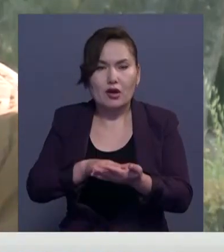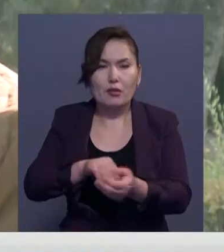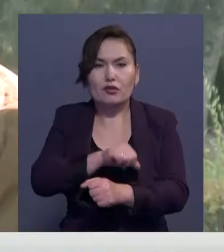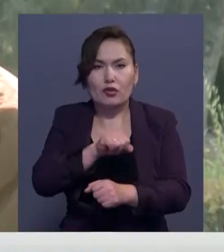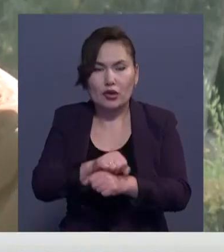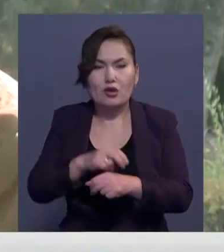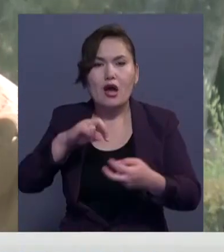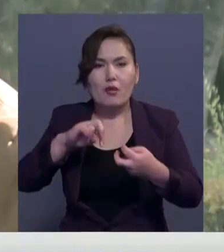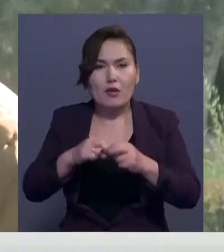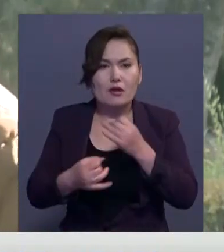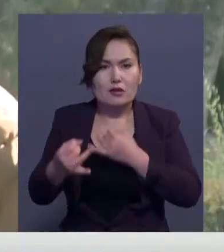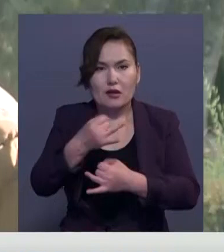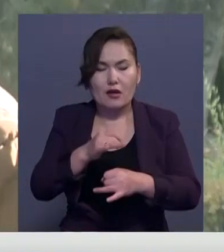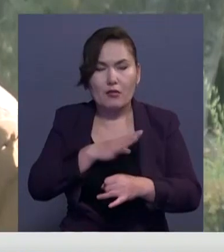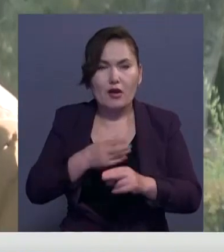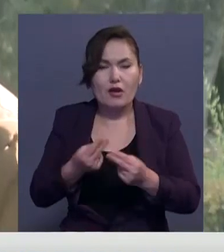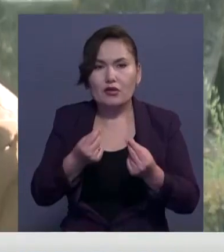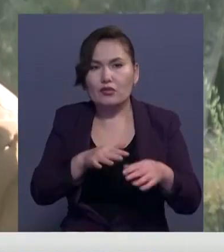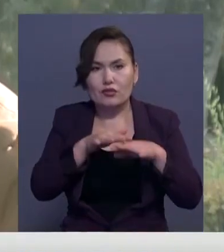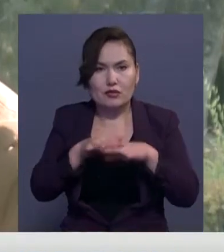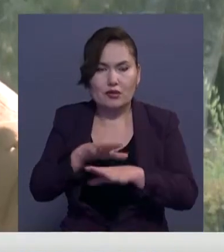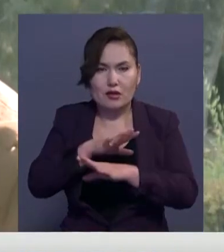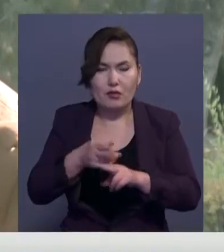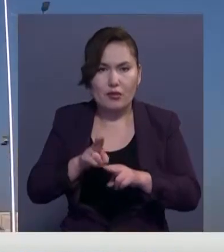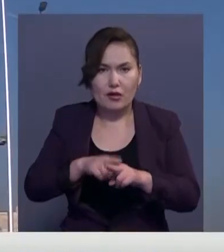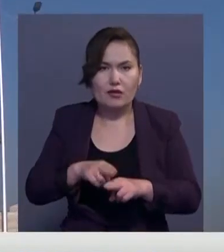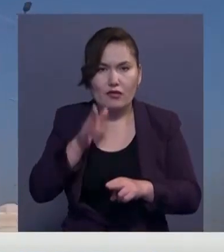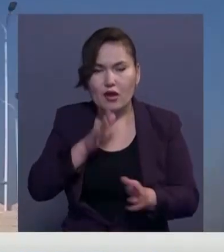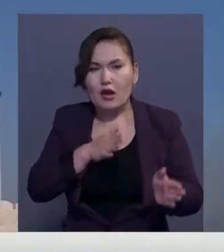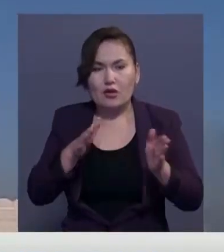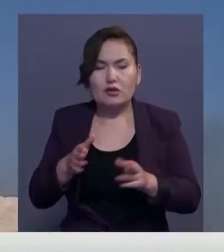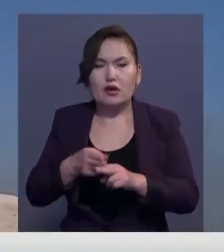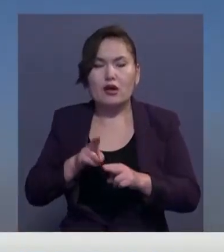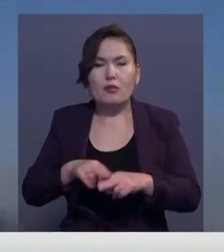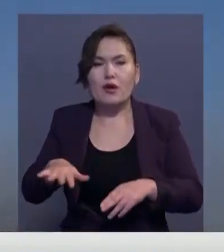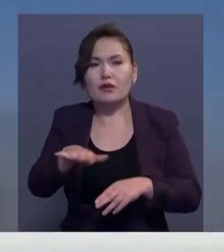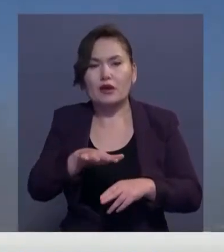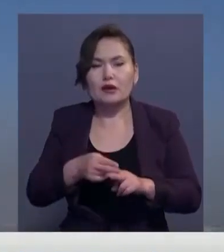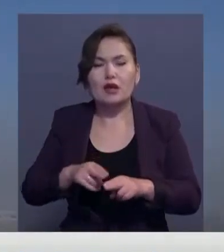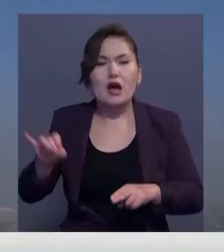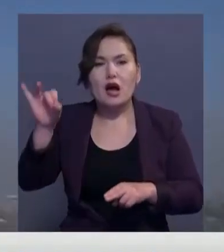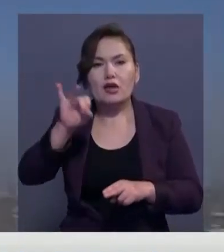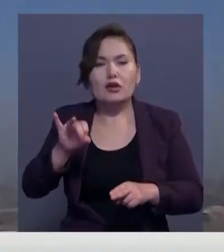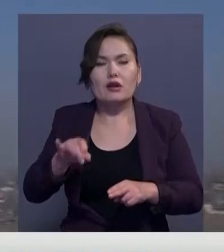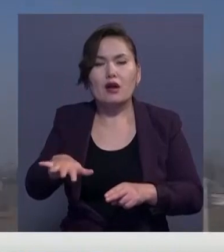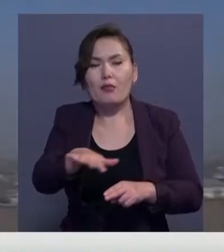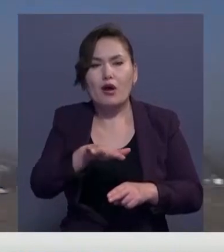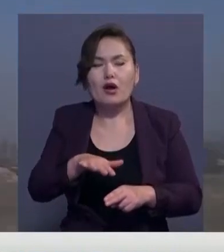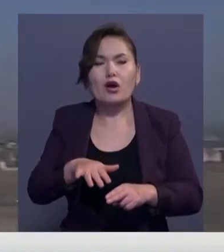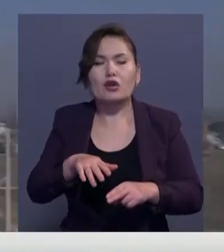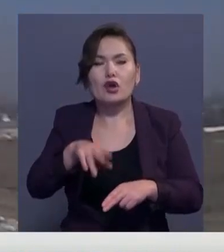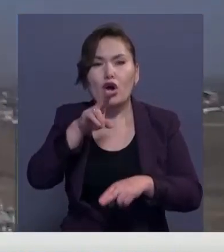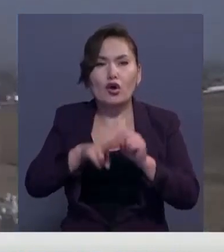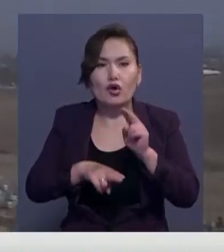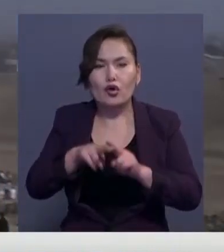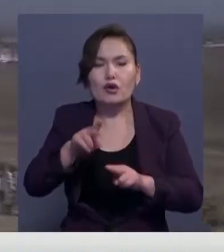жер кезде жаңа тиісті қаржы көлемі болмауына байланысты кейінге қалдырылған. Қазір тектұрмас этнотарихи кешенінде құрылыс жалғасып жатыр. Жуырда мұнда